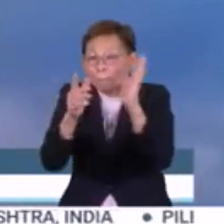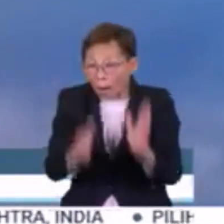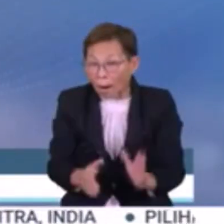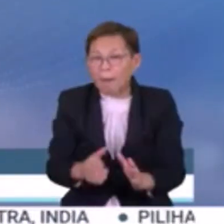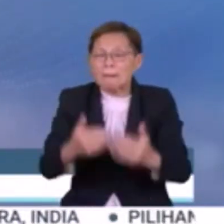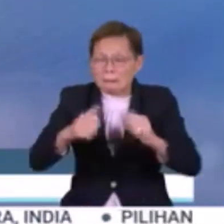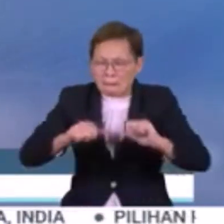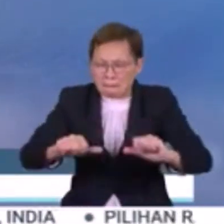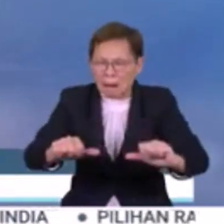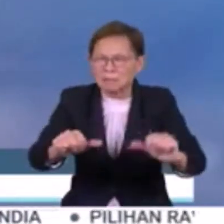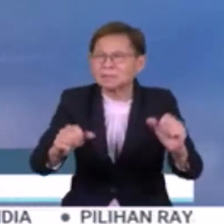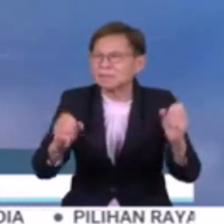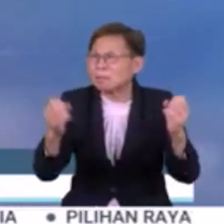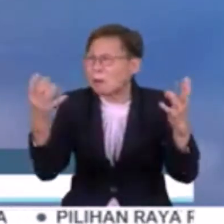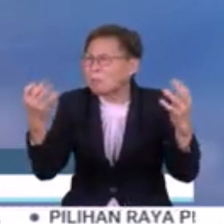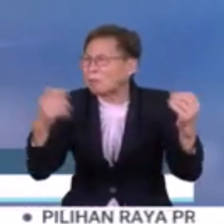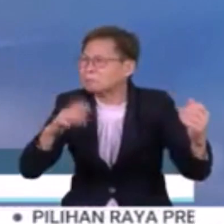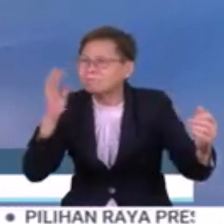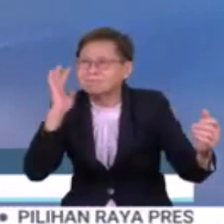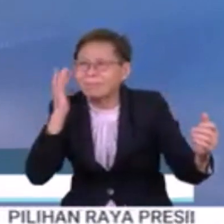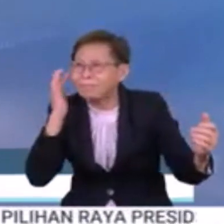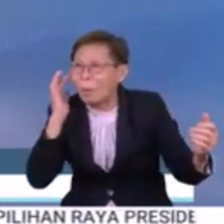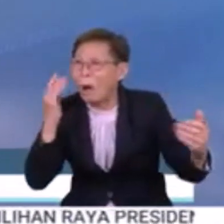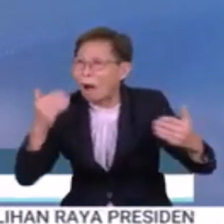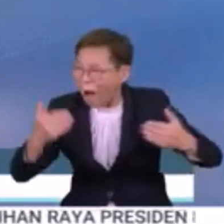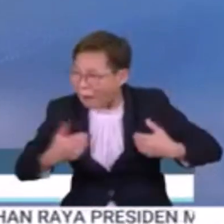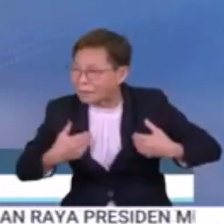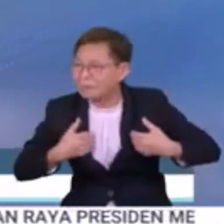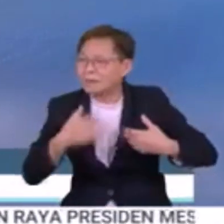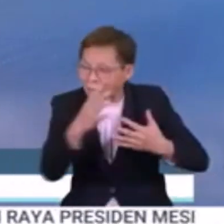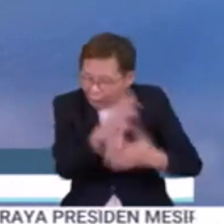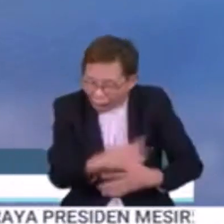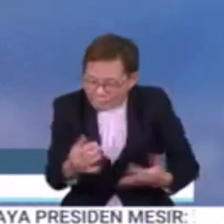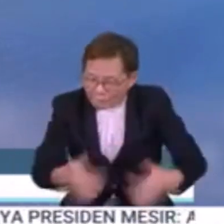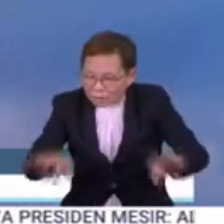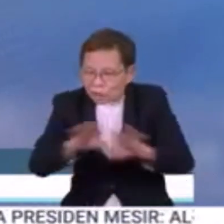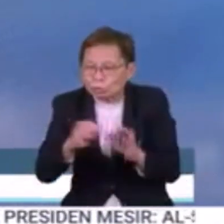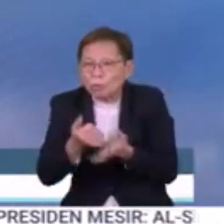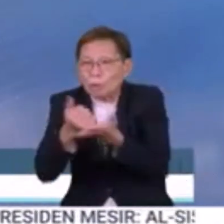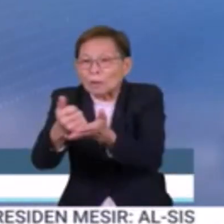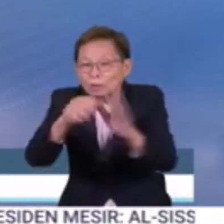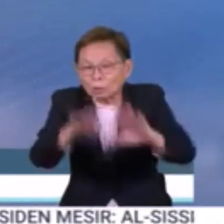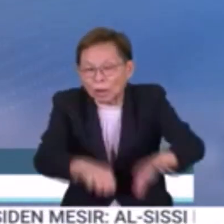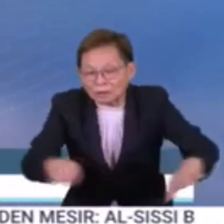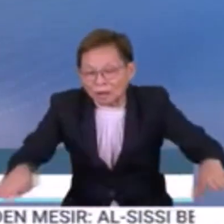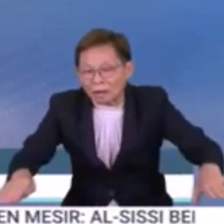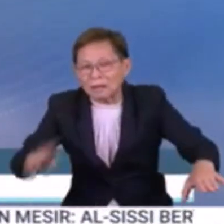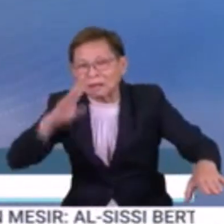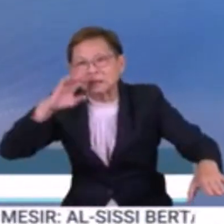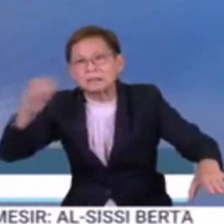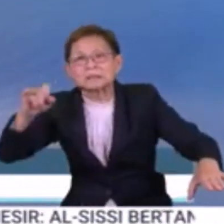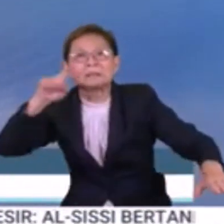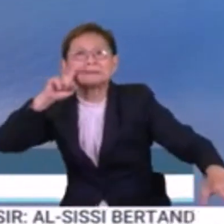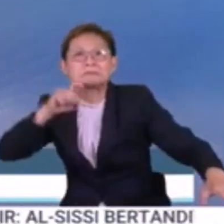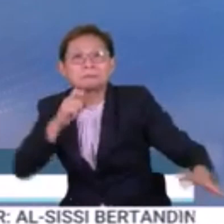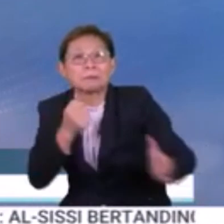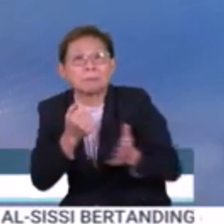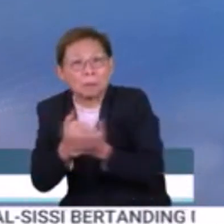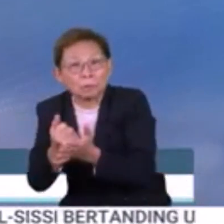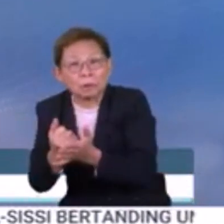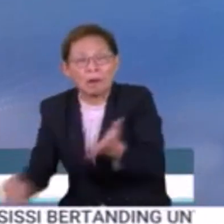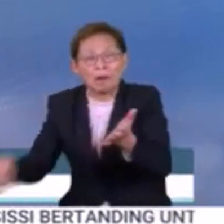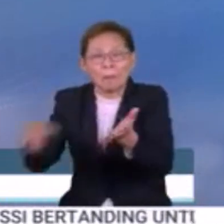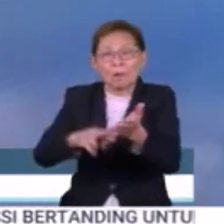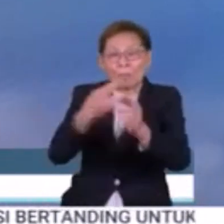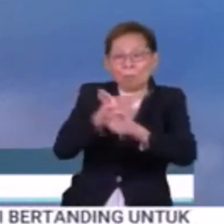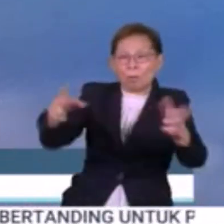Namun masih ramai yang tidak menyedari kewujudannya, sedangkan penting untuk membantu kanak-kanak mangsa jenayah seksual. Kita ikuti laporan